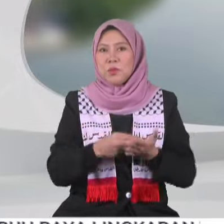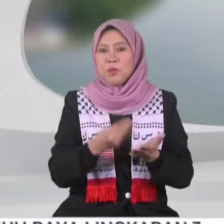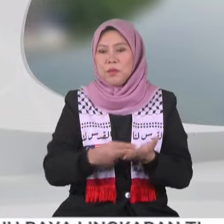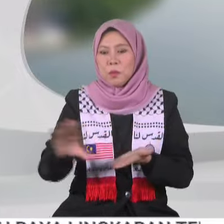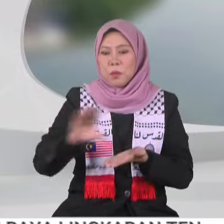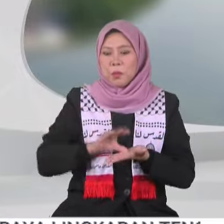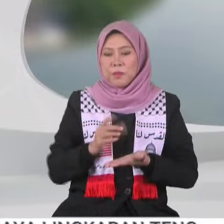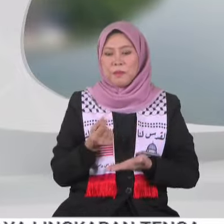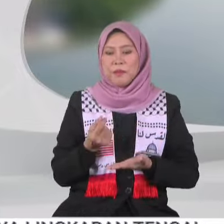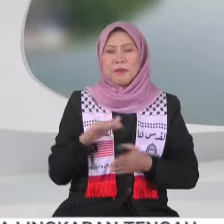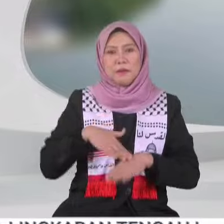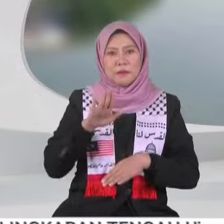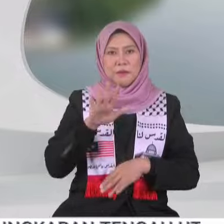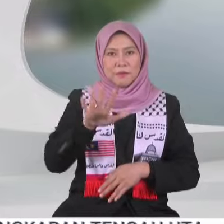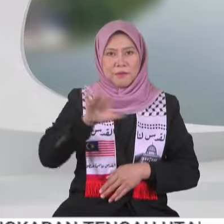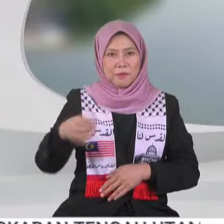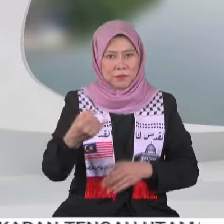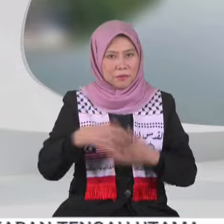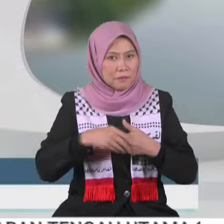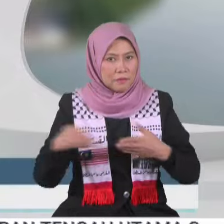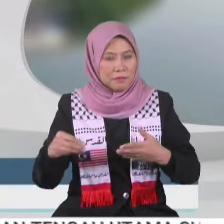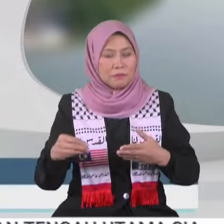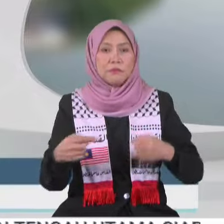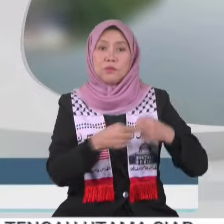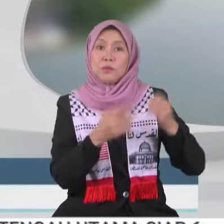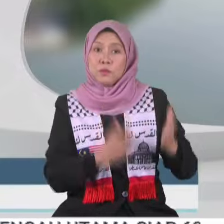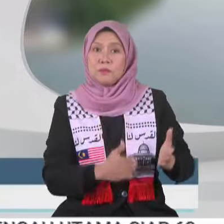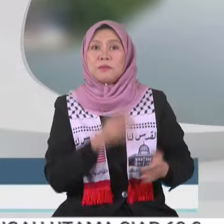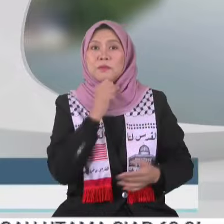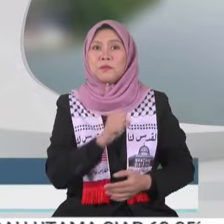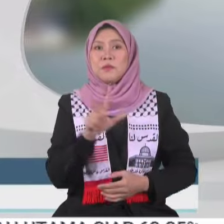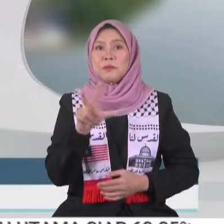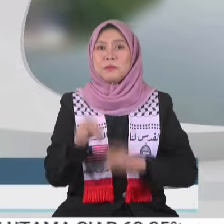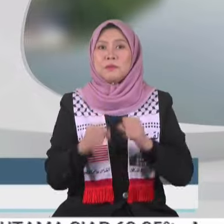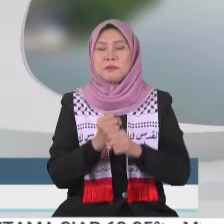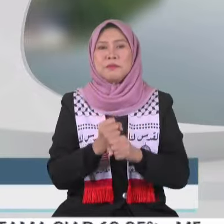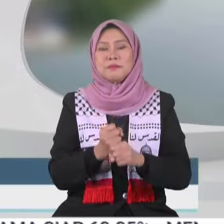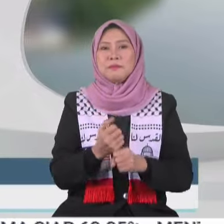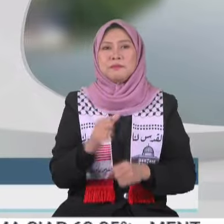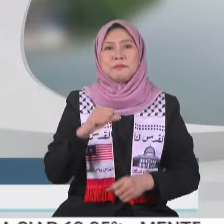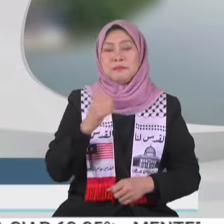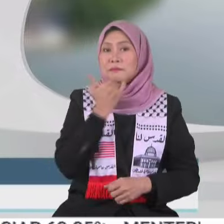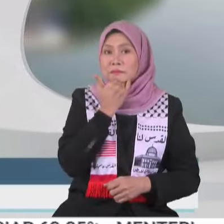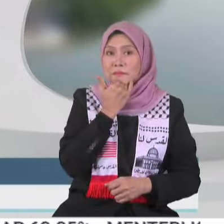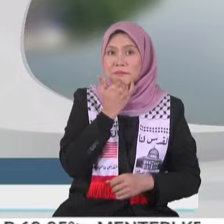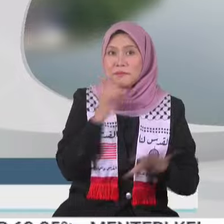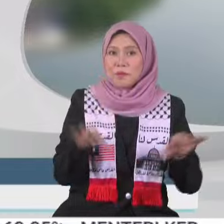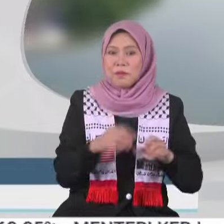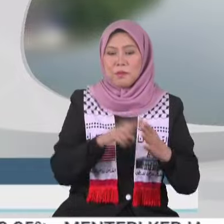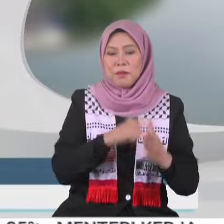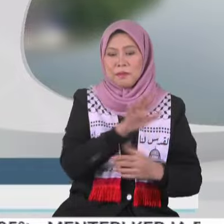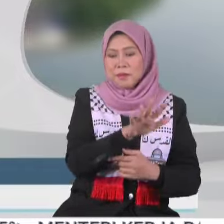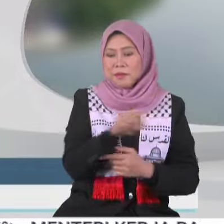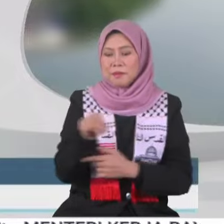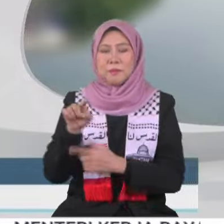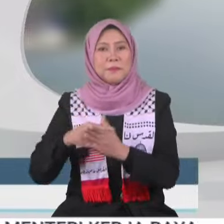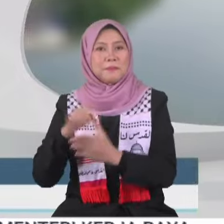ramai berjumlah lebih RM5 juta. Tertuduh 30 tahun didakwa melakukan kesalahan itu antara Mei hingga